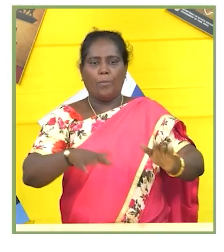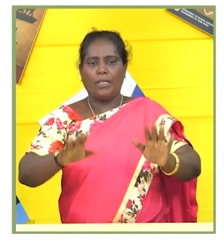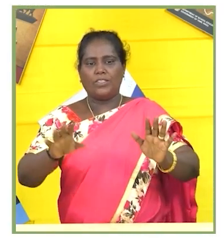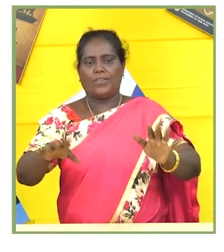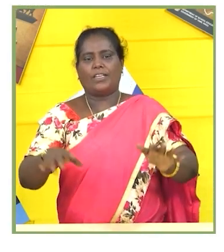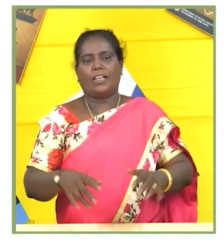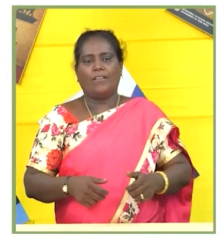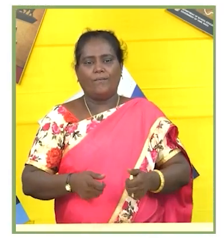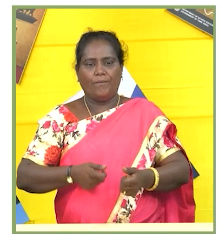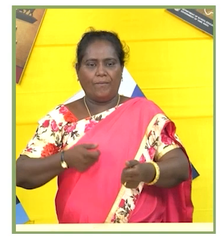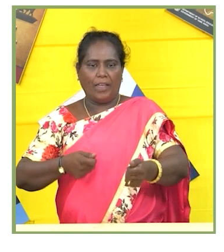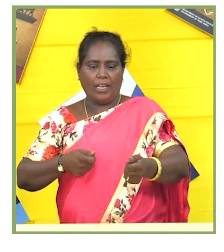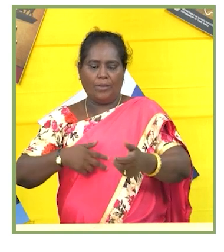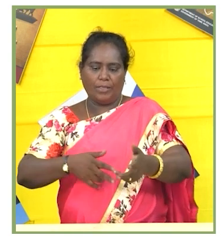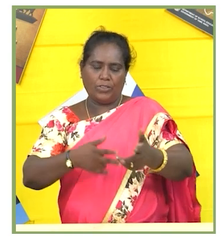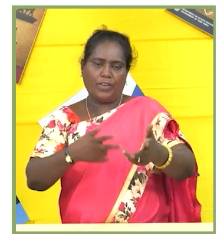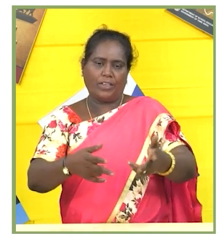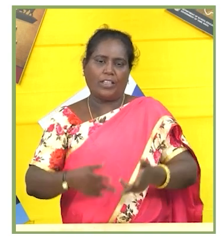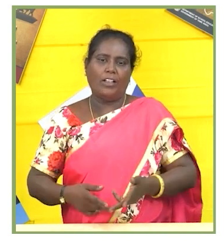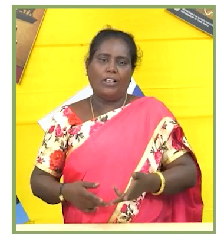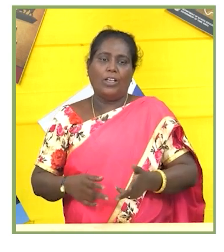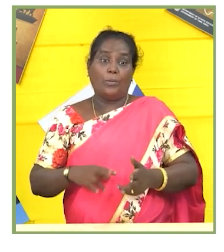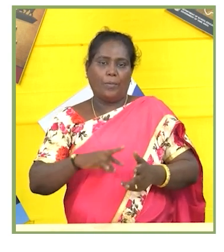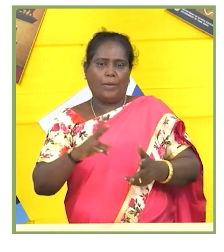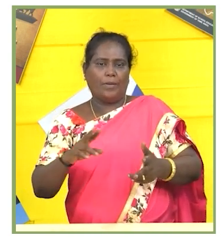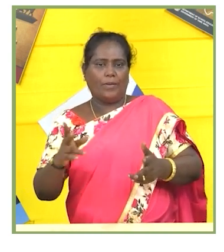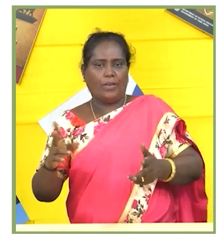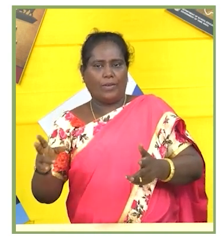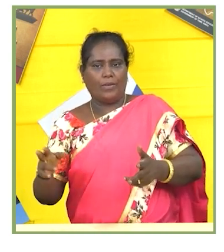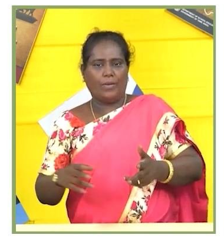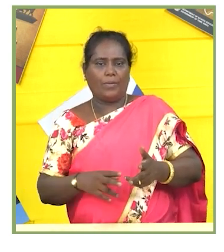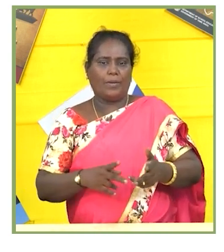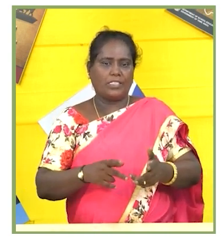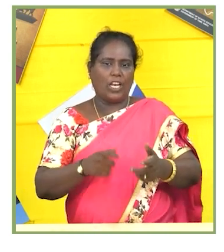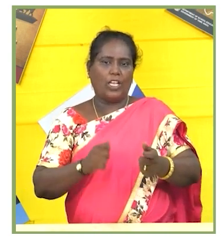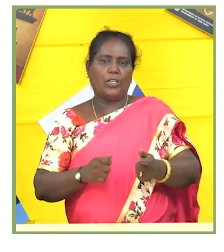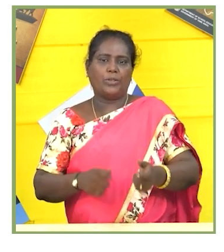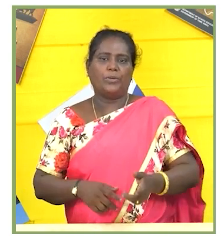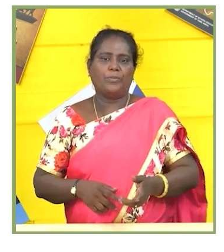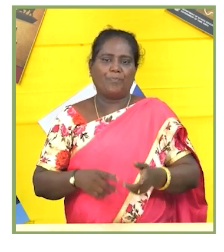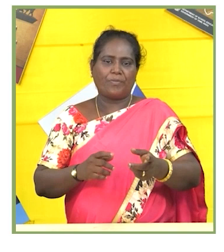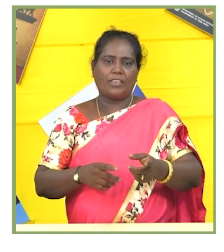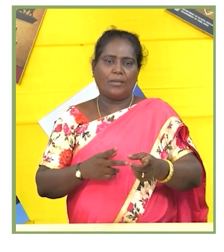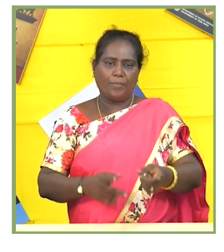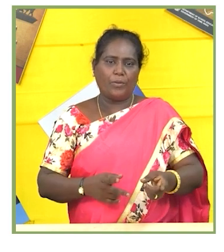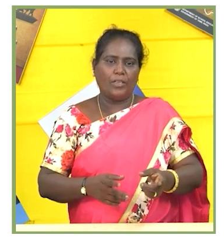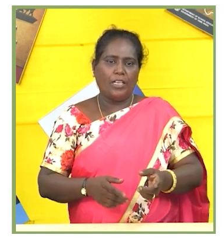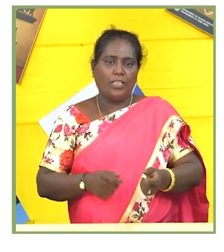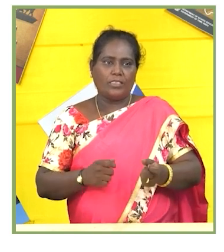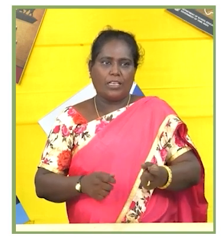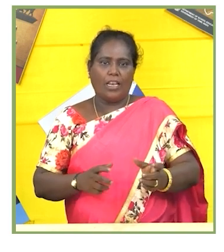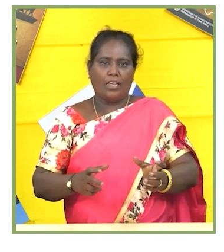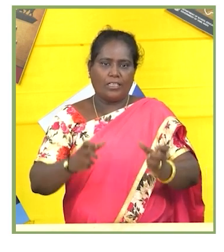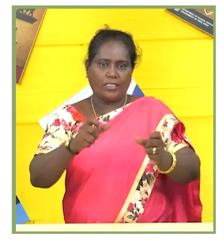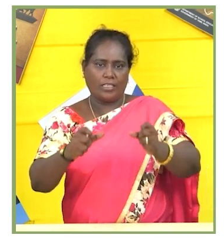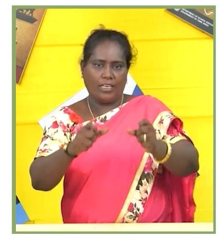பிடித்தல், மாடு அணைதல், மாடு விடுதல், ஏறு விடுதல், மஞ்சு விரட்டு, வேலி மஞ்சு விரட்டு, எருது விரட்டு, எருது